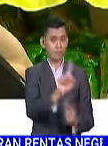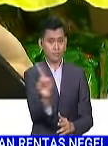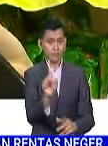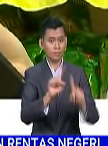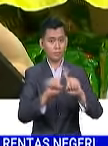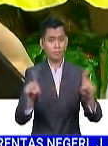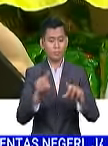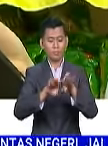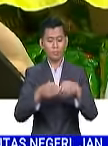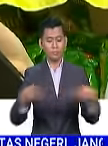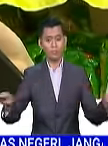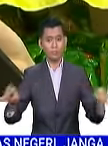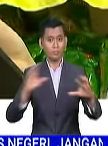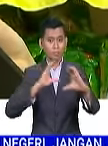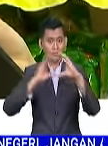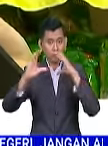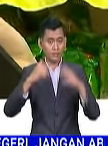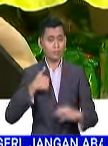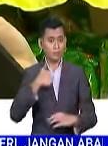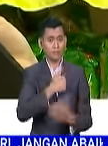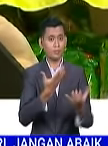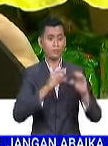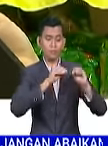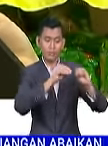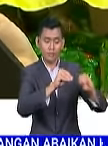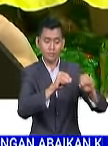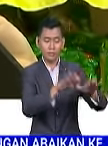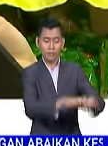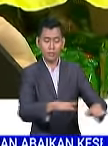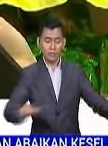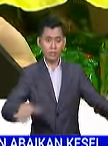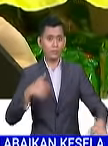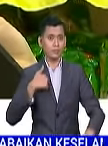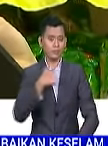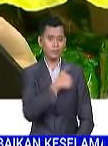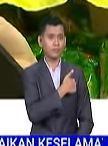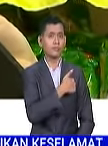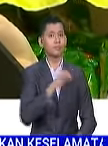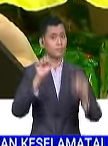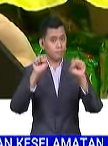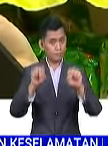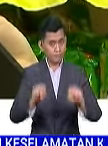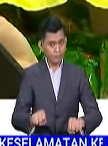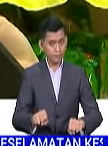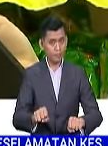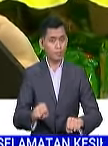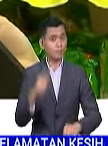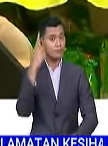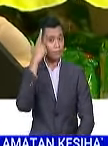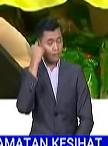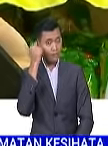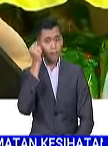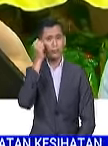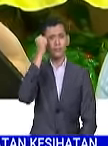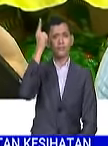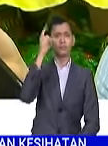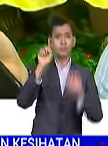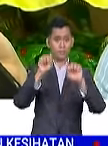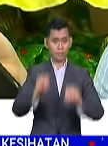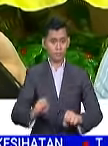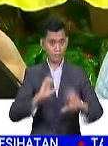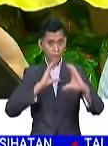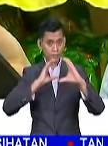bahasa komunikasi. Kita nak ajar anak-anak kita ni supaya dia boleh dia faham, boleh